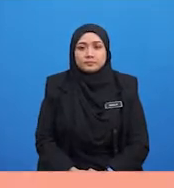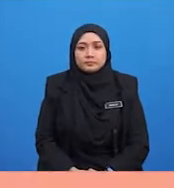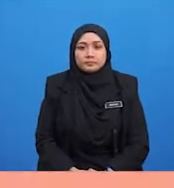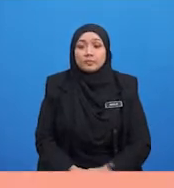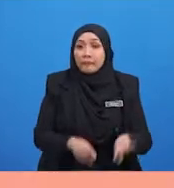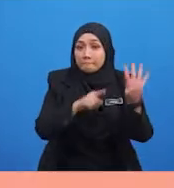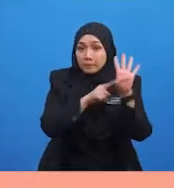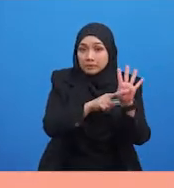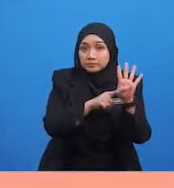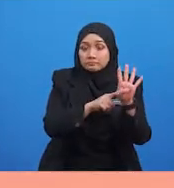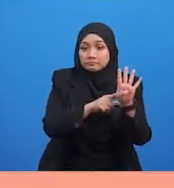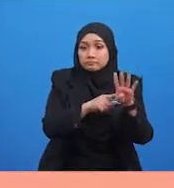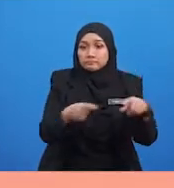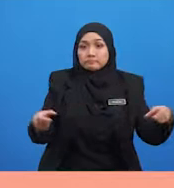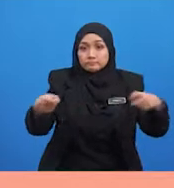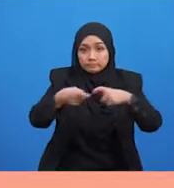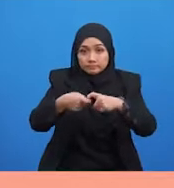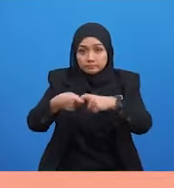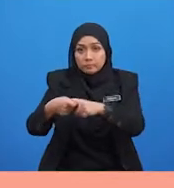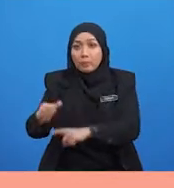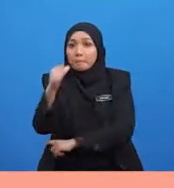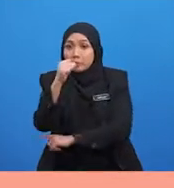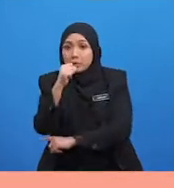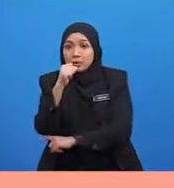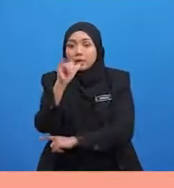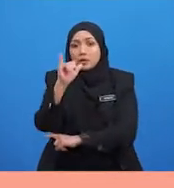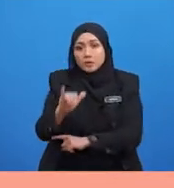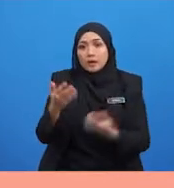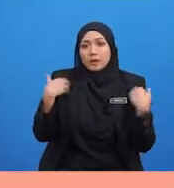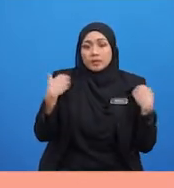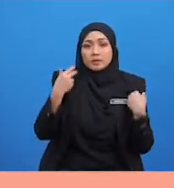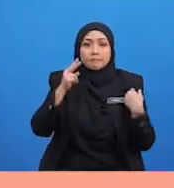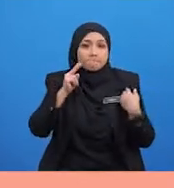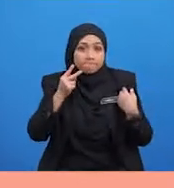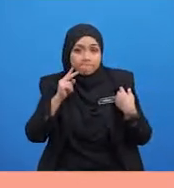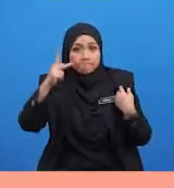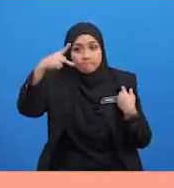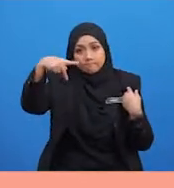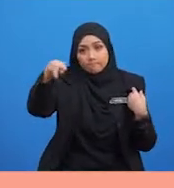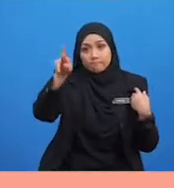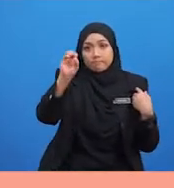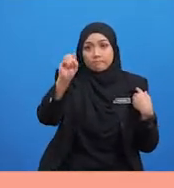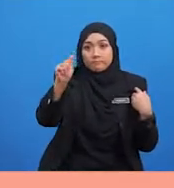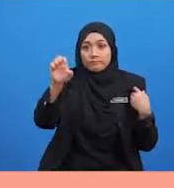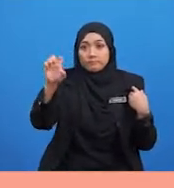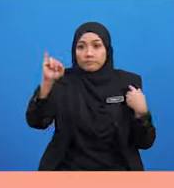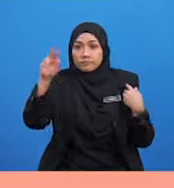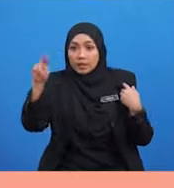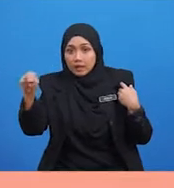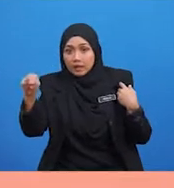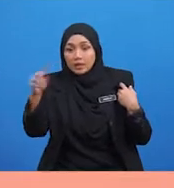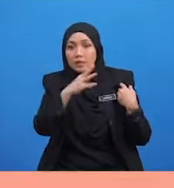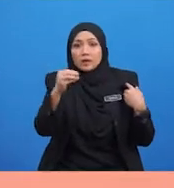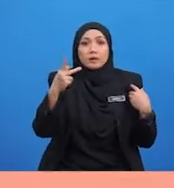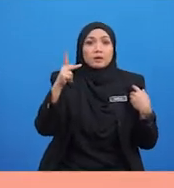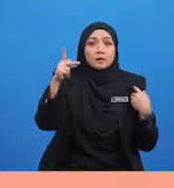Gabungan minuman yang mengandungi protein dan karbohidrat boleh memaksimalkan pembentukan semula